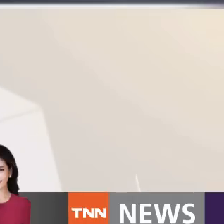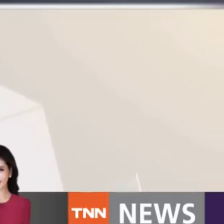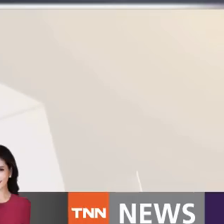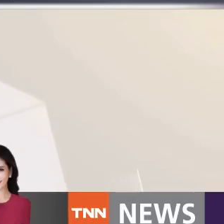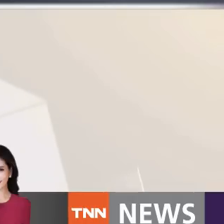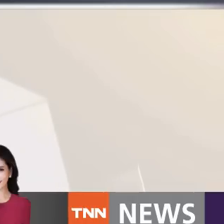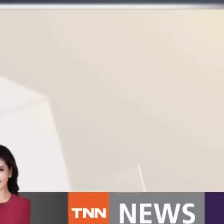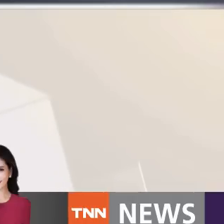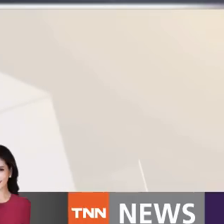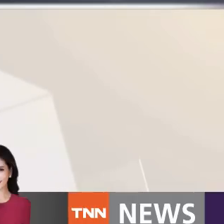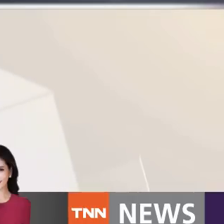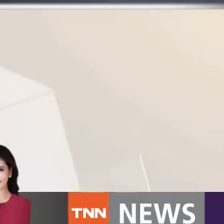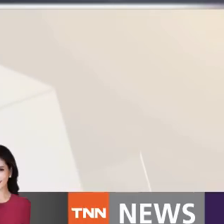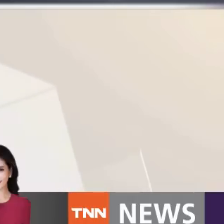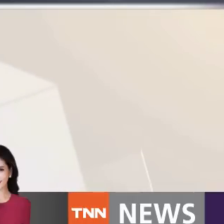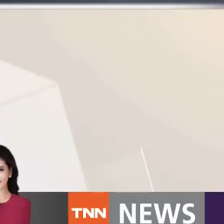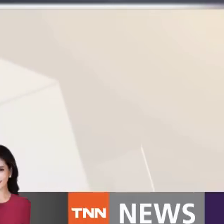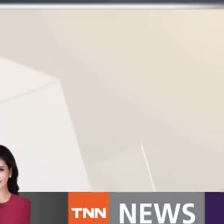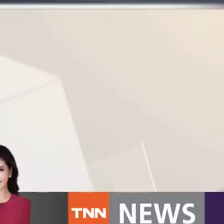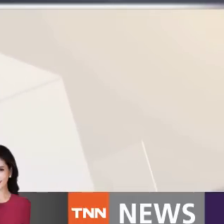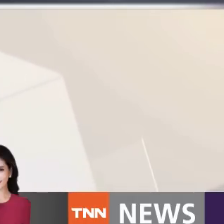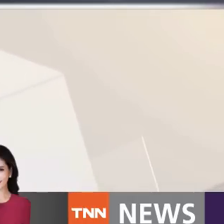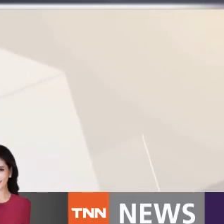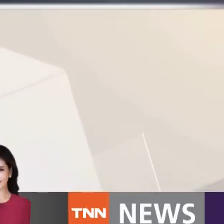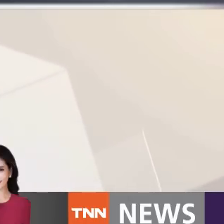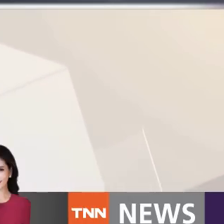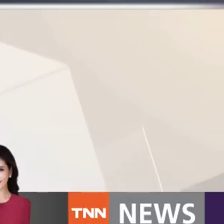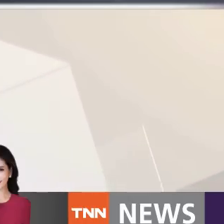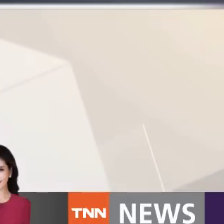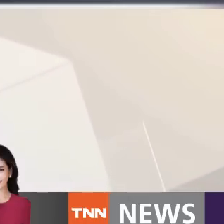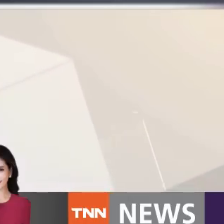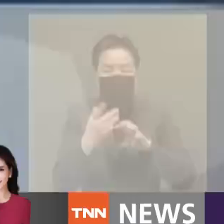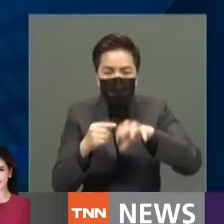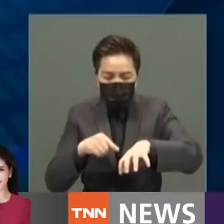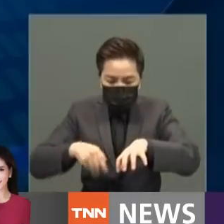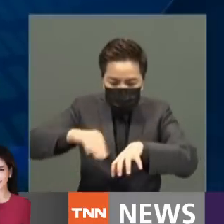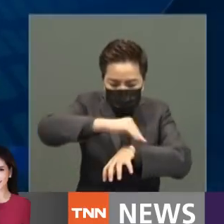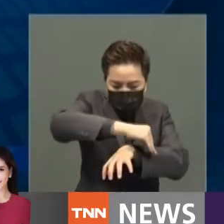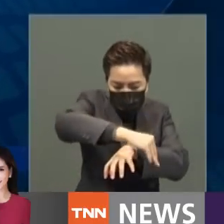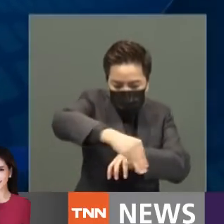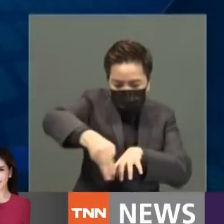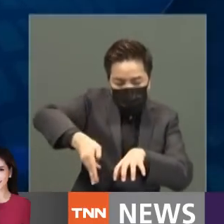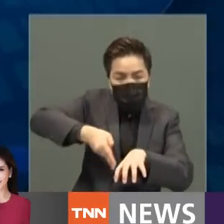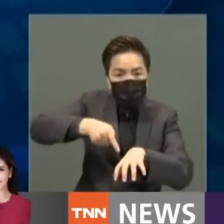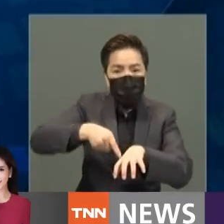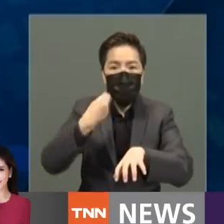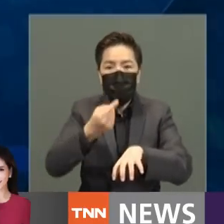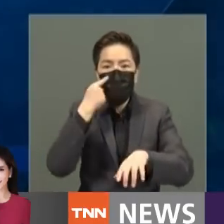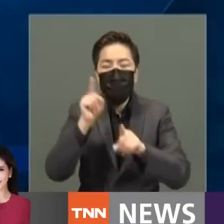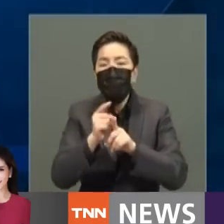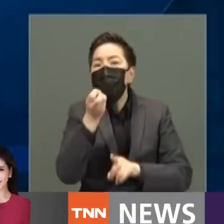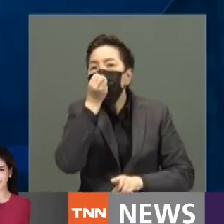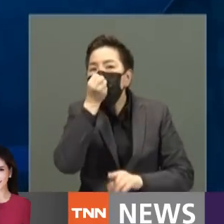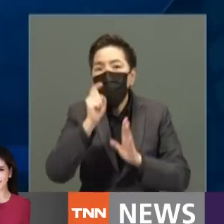มีผลนะคะ 23:00 นของวันที่31ตุลาคมนี้ก่อนที่ไทยจะเปิดรับต่างชาติเข้ามาท่องเที่ยวแบ